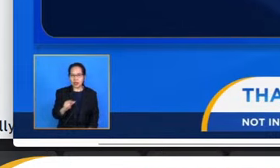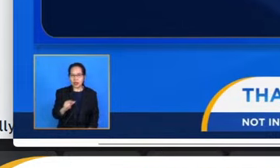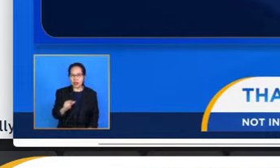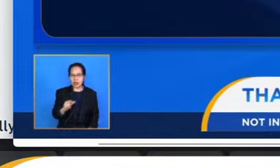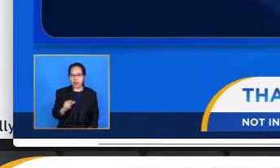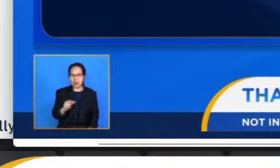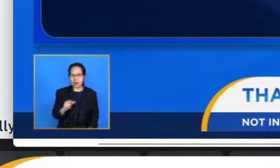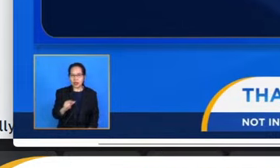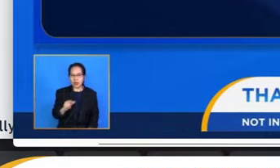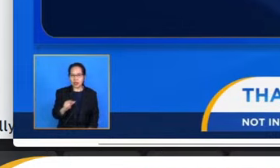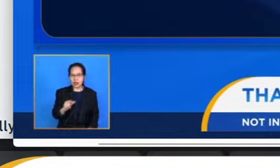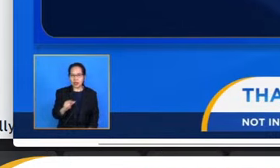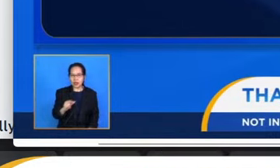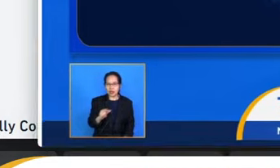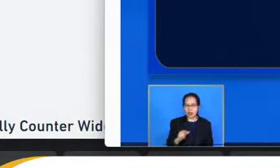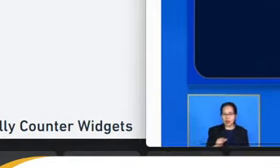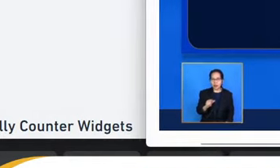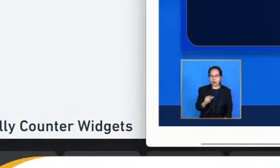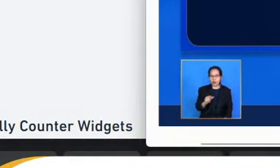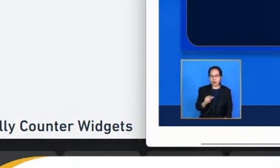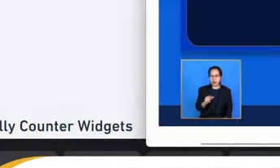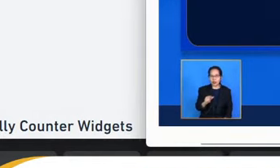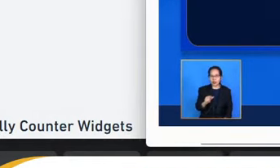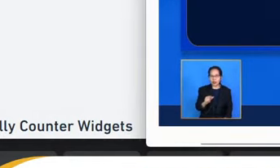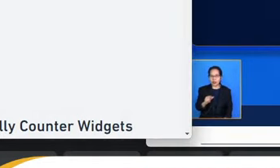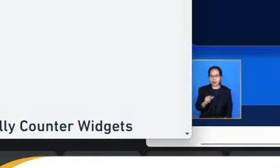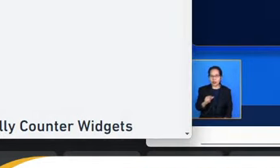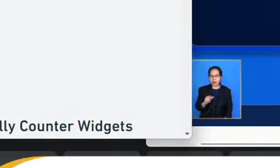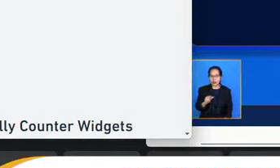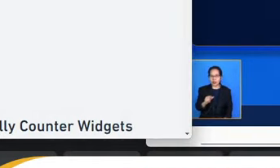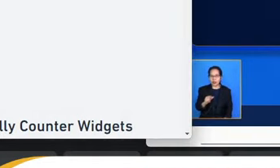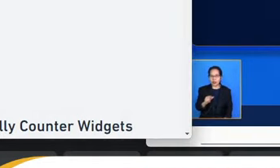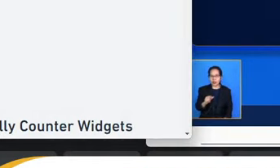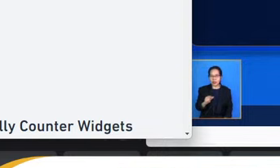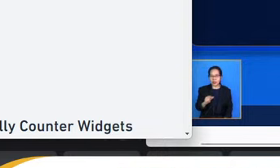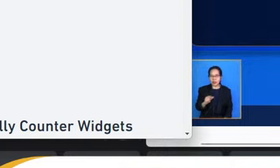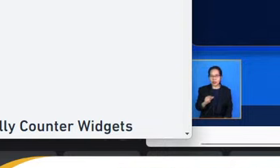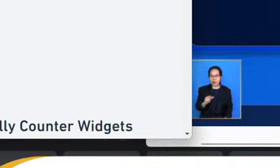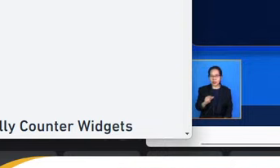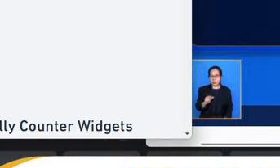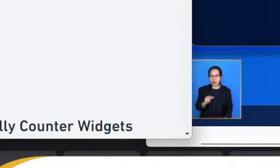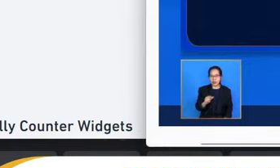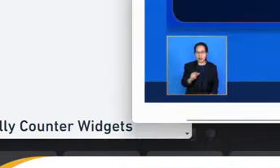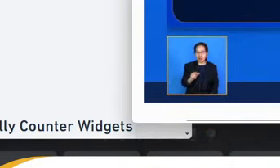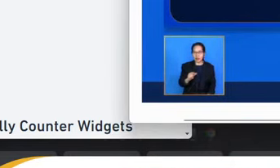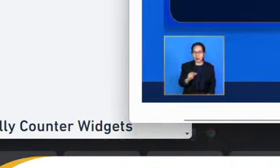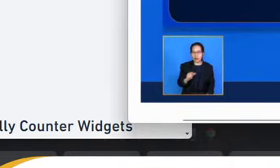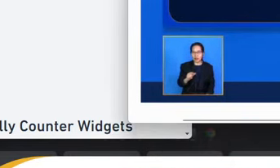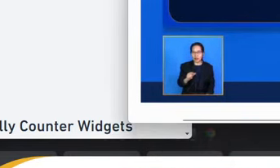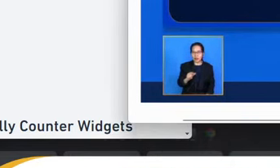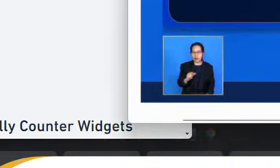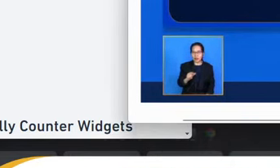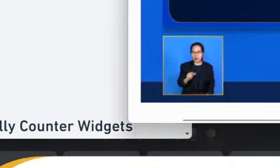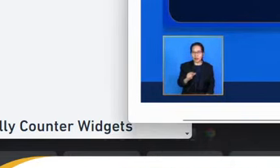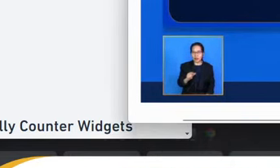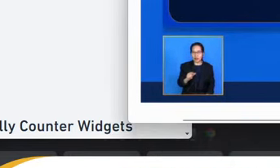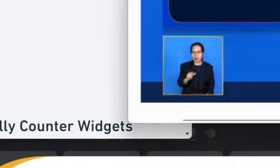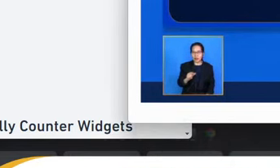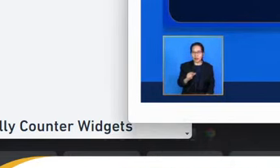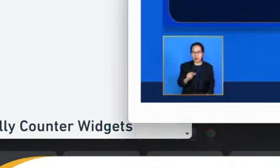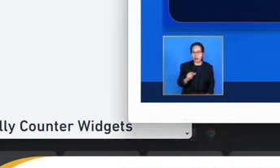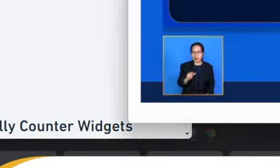Nakita mo, kapatid na Rodel, ano? Uy, kapatid na Rodel na naman. 7 na. Significant ba ngayon yung